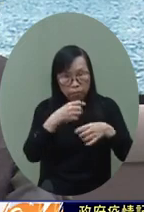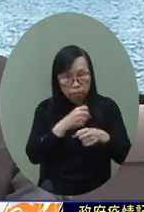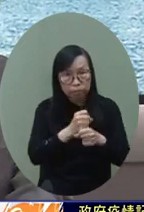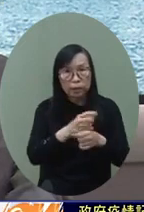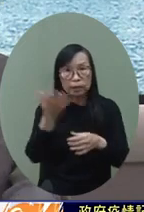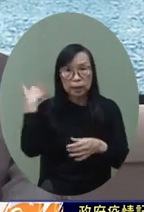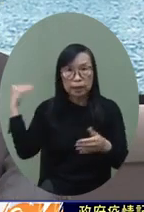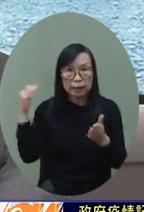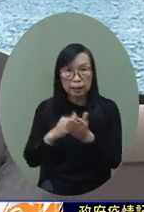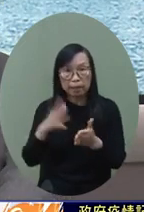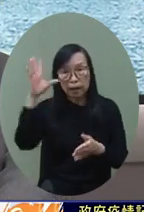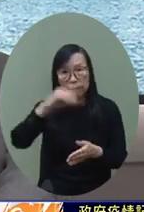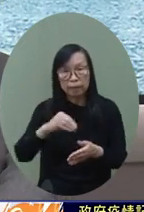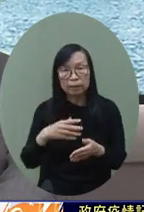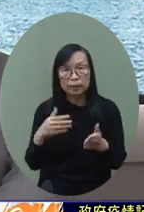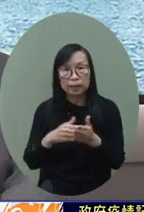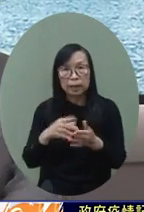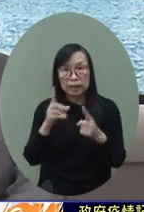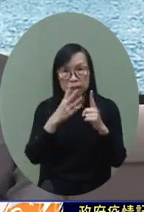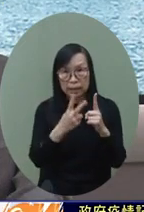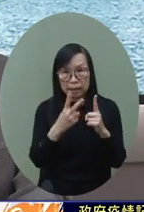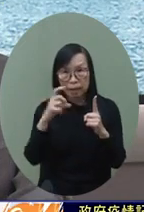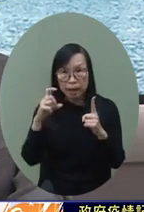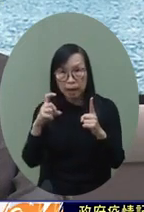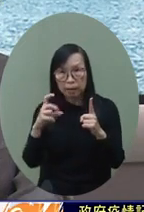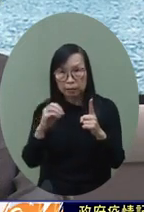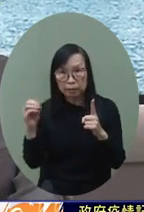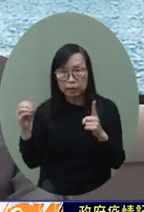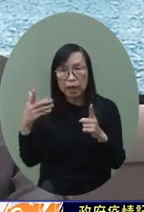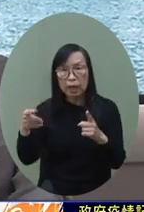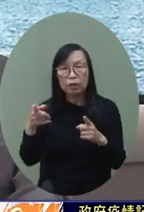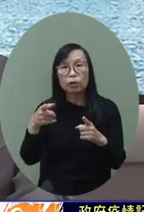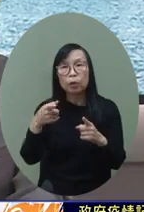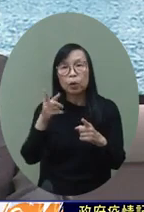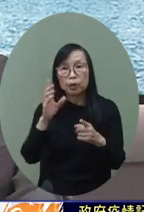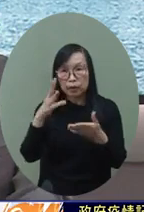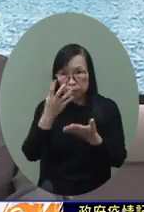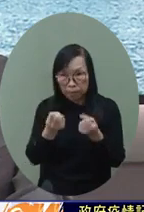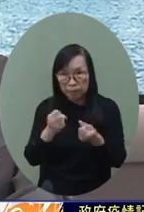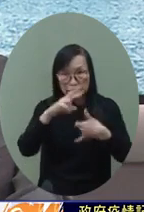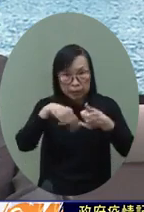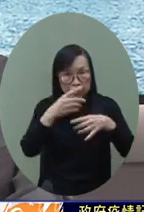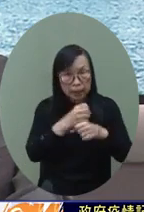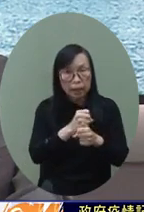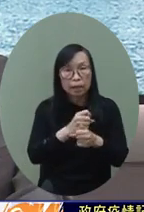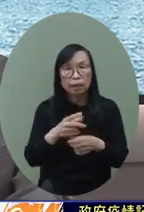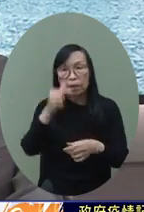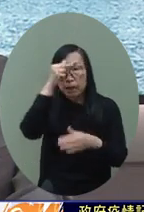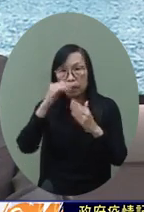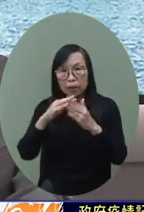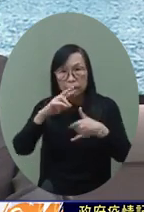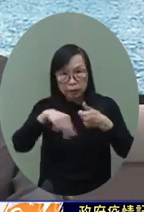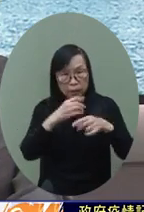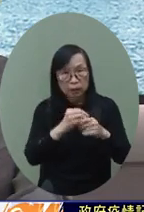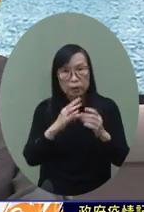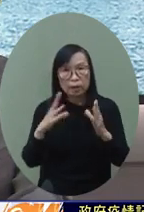直至昨晚咧，已經有接近1200個人係喺嗰度接受咗檢測啦。而 連同埋喺醫院做嘅檢測咧，